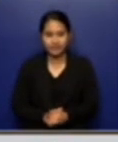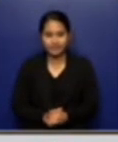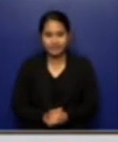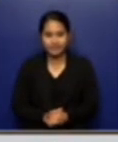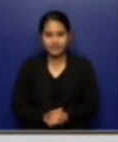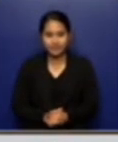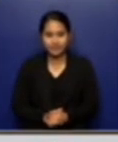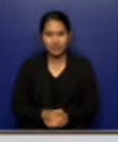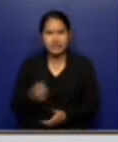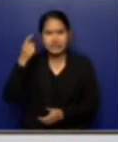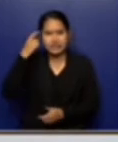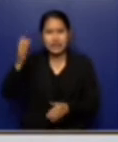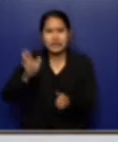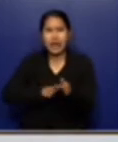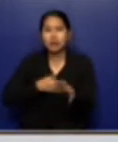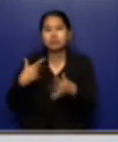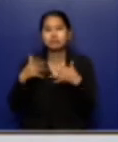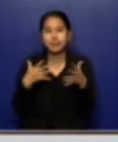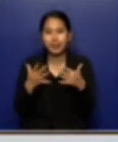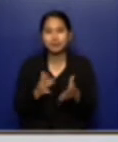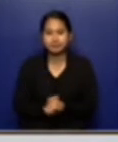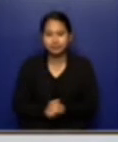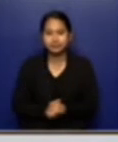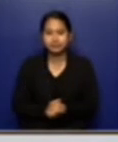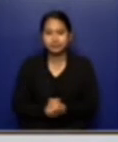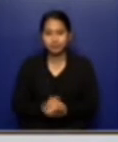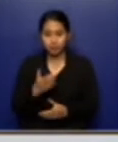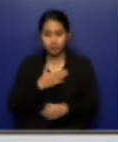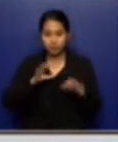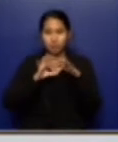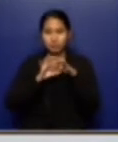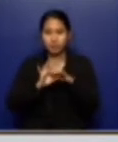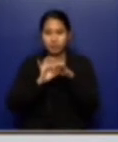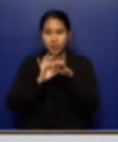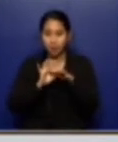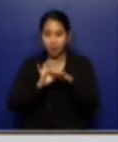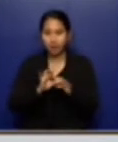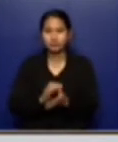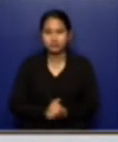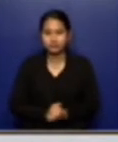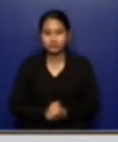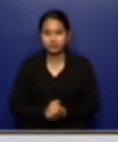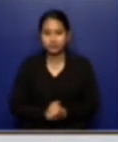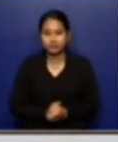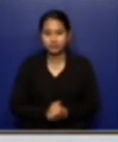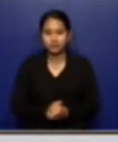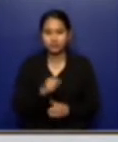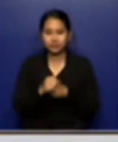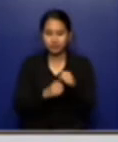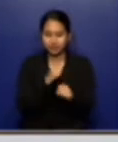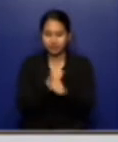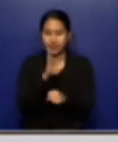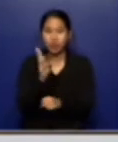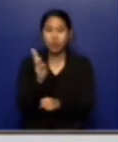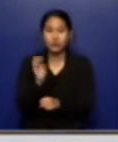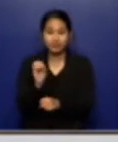ถึงจะคิดช้าไปหน่อยไม่เป็นไรสิ่งที่ผมเป็นห่วงมากที่สุดนะฮะปี